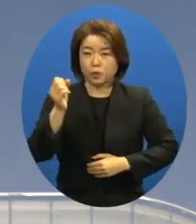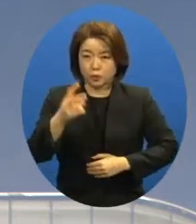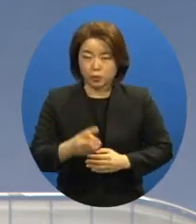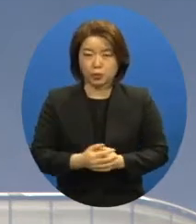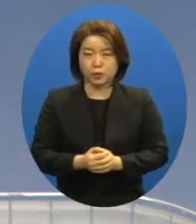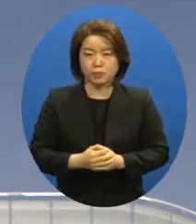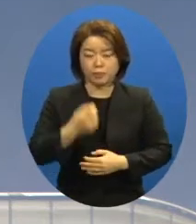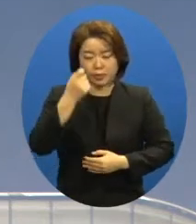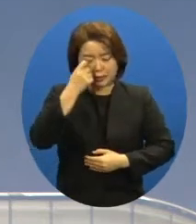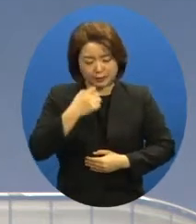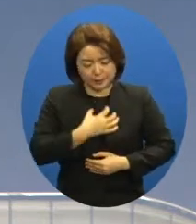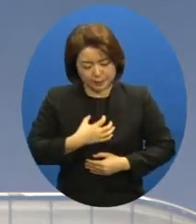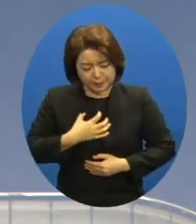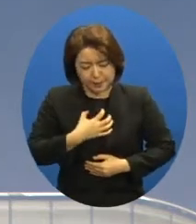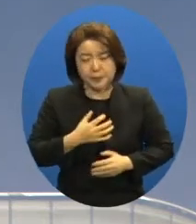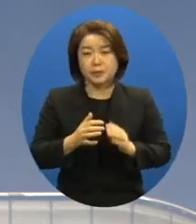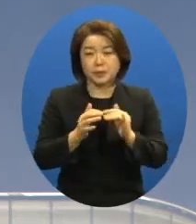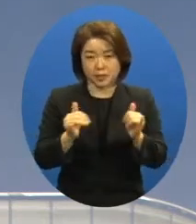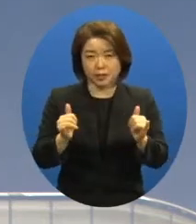슬픈 사람은,